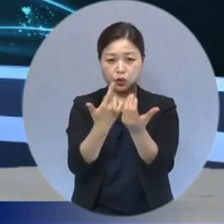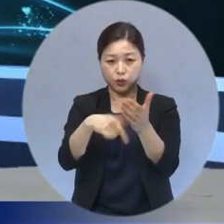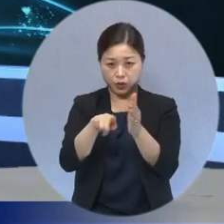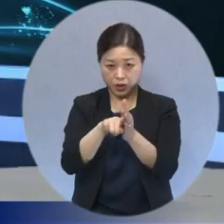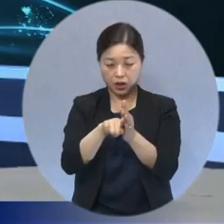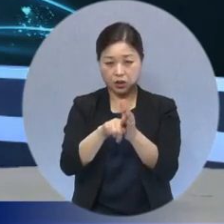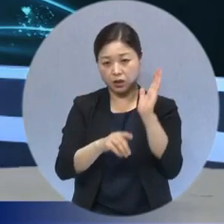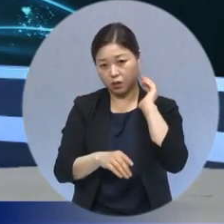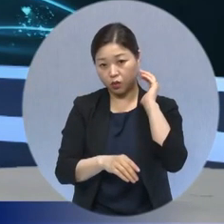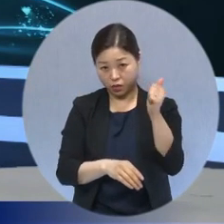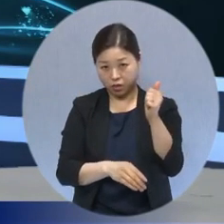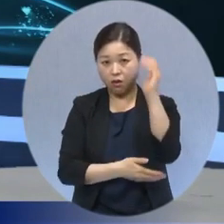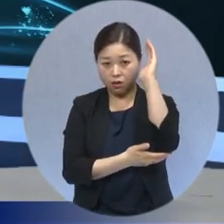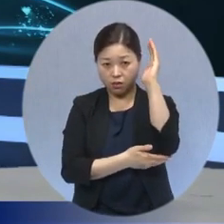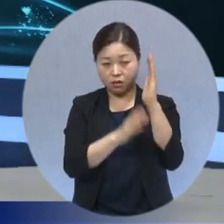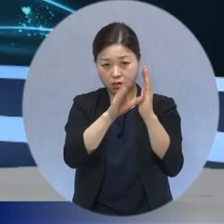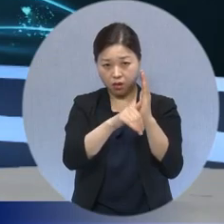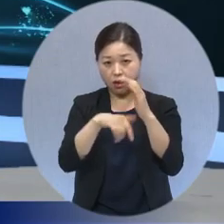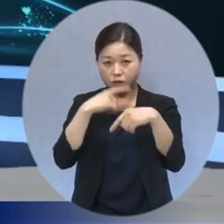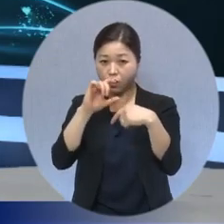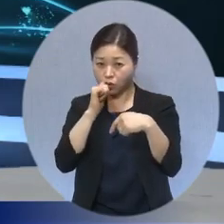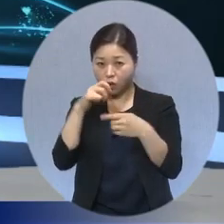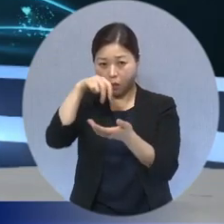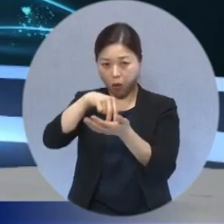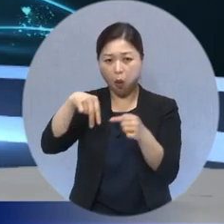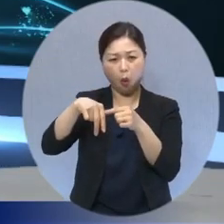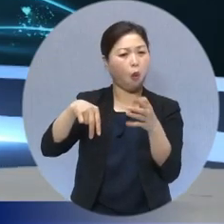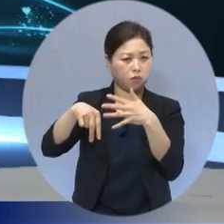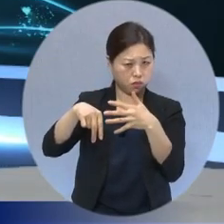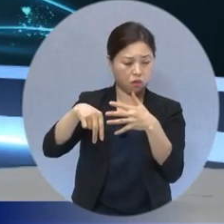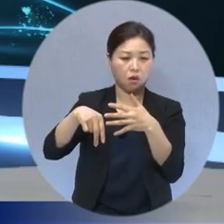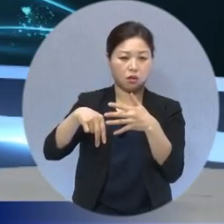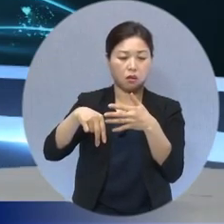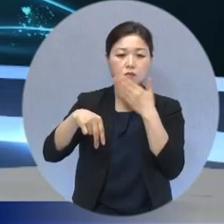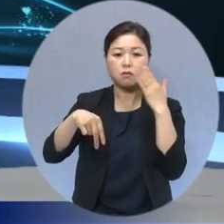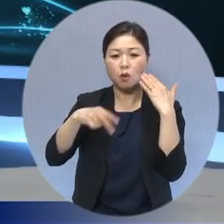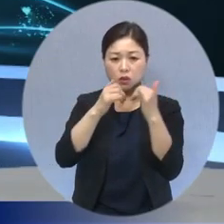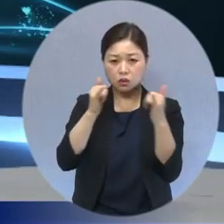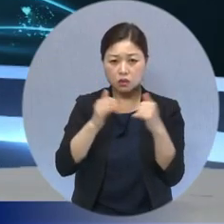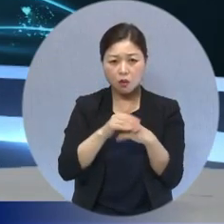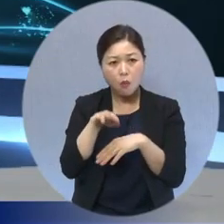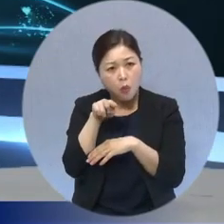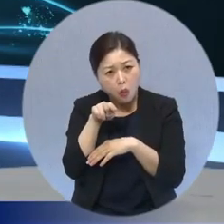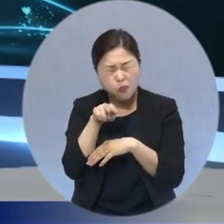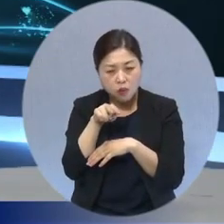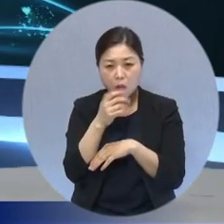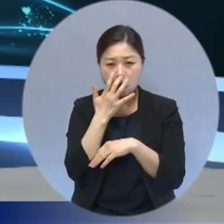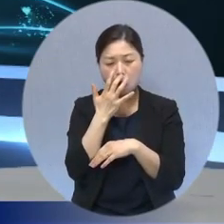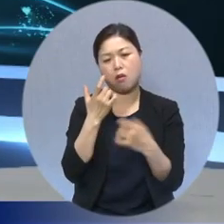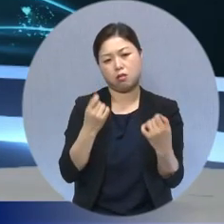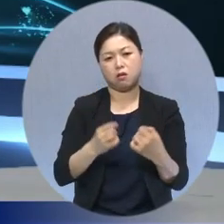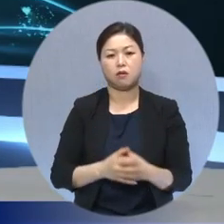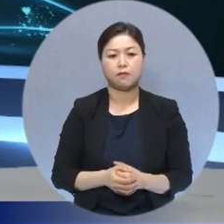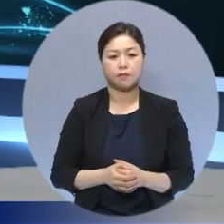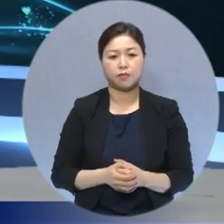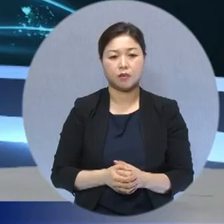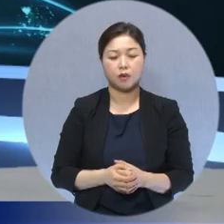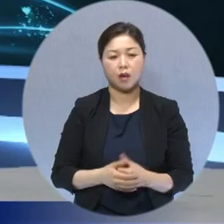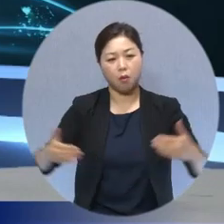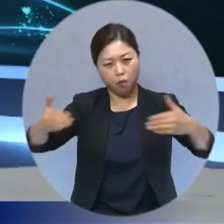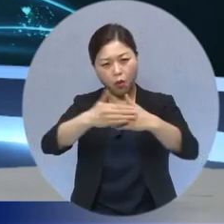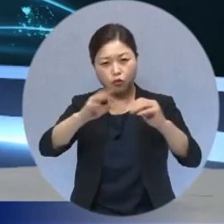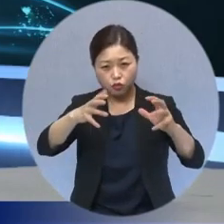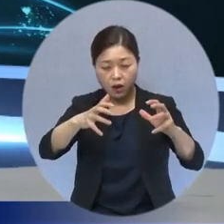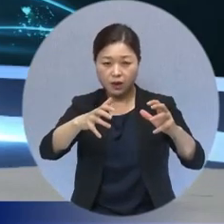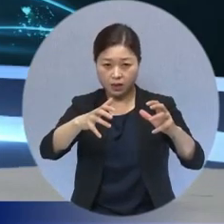대통령의 연설에 소통 역사가 없어 청각장애인들의 r 꼴리는 배제되고 있는 현실인데요 포용 국가라는